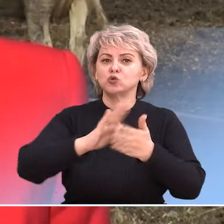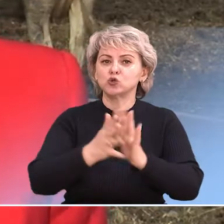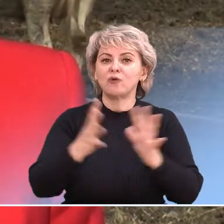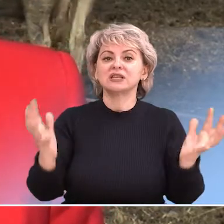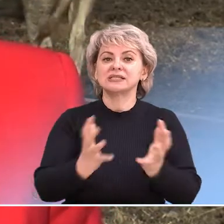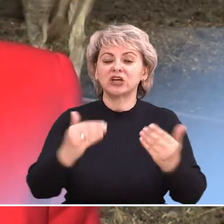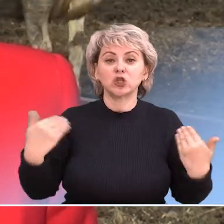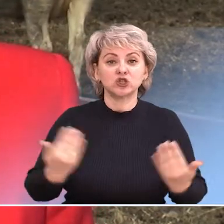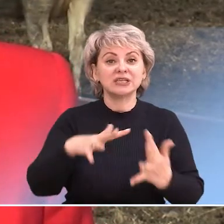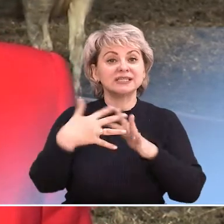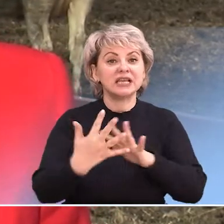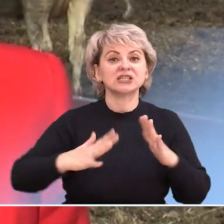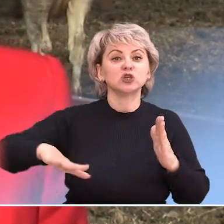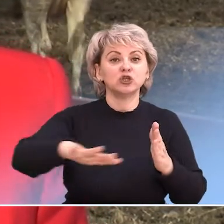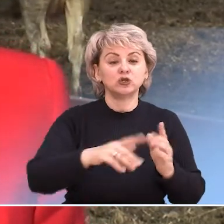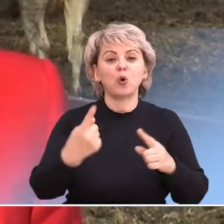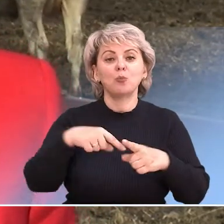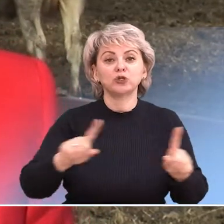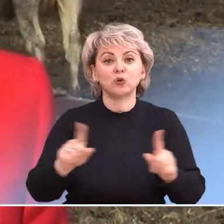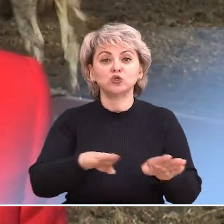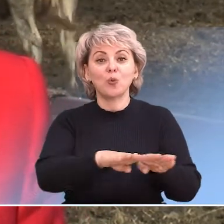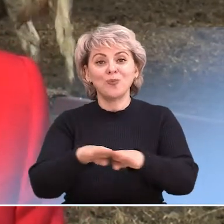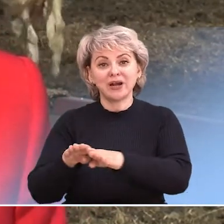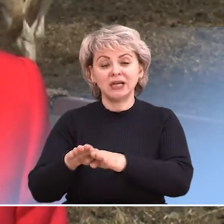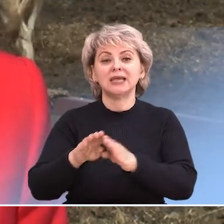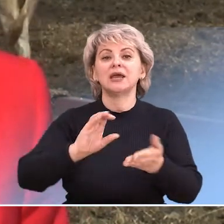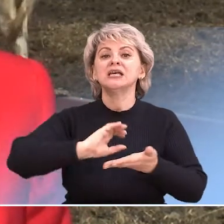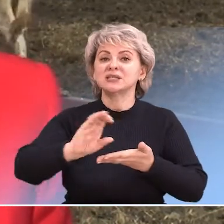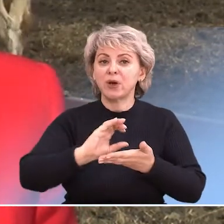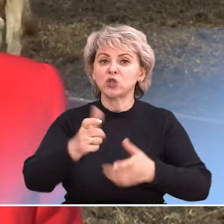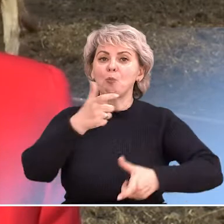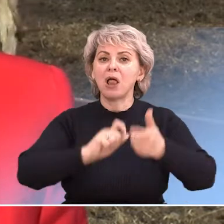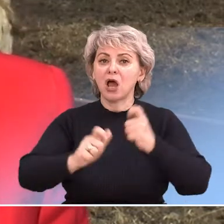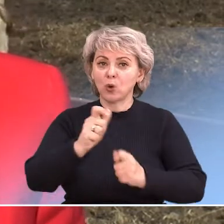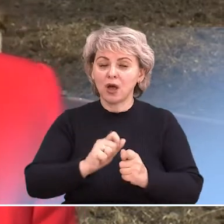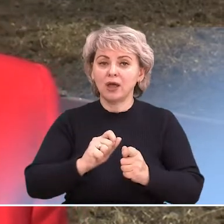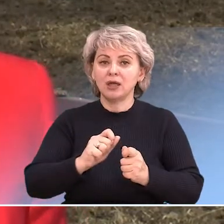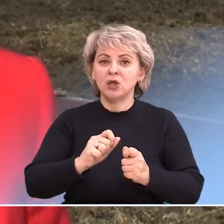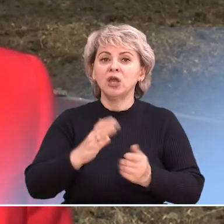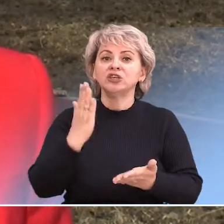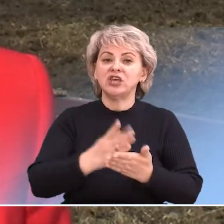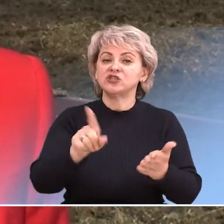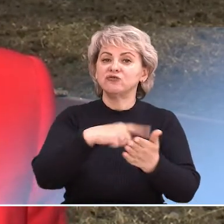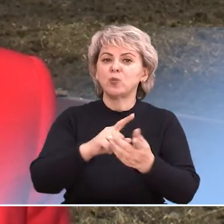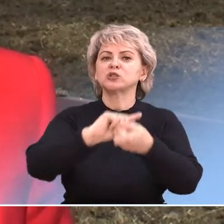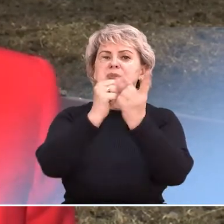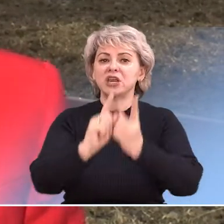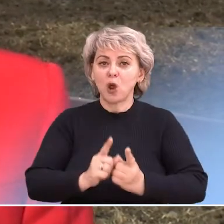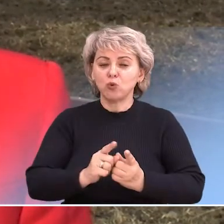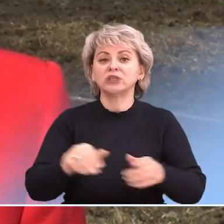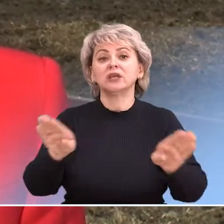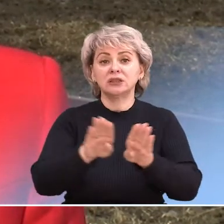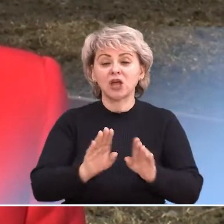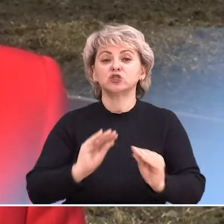создания условий и сохранения жизни в сельских территориях. Потому что параллельно с производством молока встает вопрос